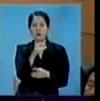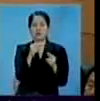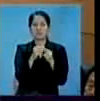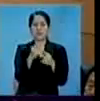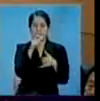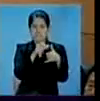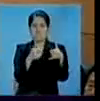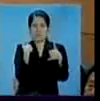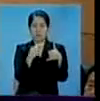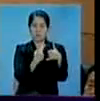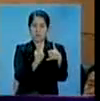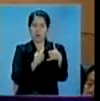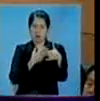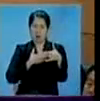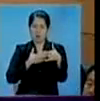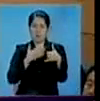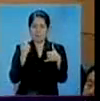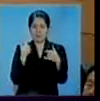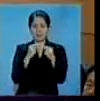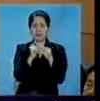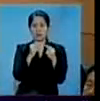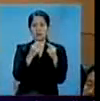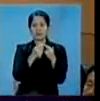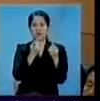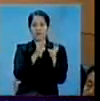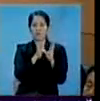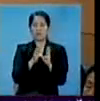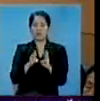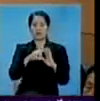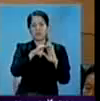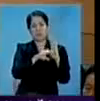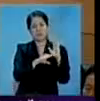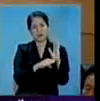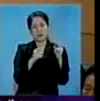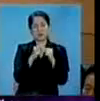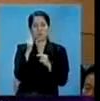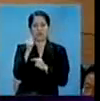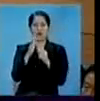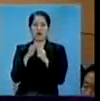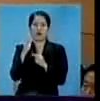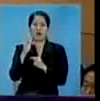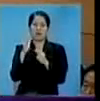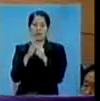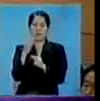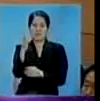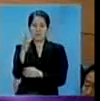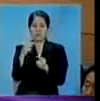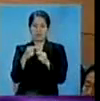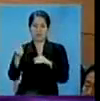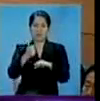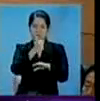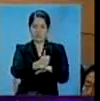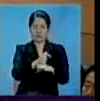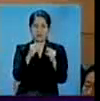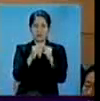ทุกข์กล่าวโทษมันไม่ได้อยู่ในวิธีพิจารณาความอาญาเอาอธิบดี DSI มาตอบที่ครับ